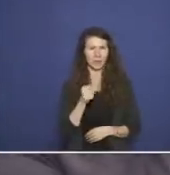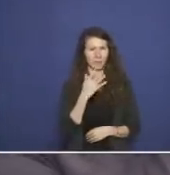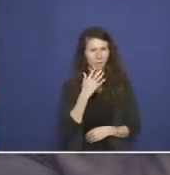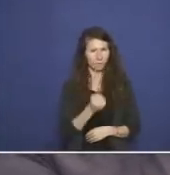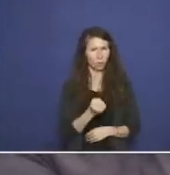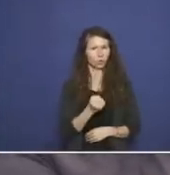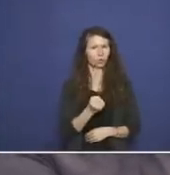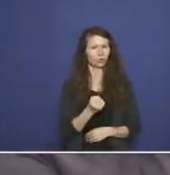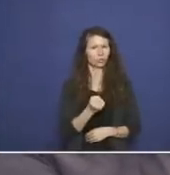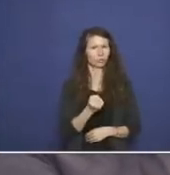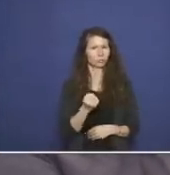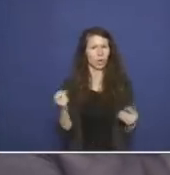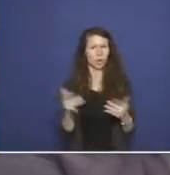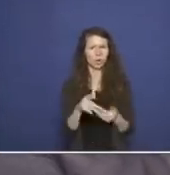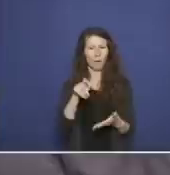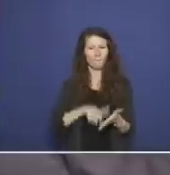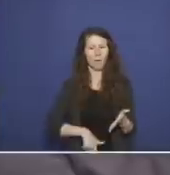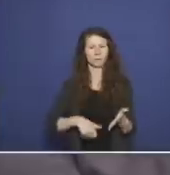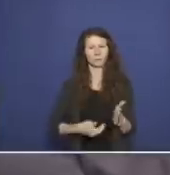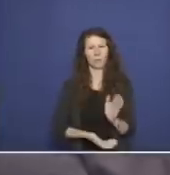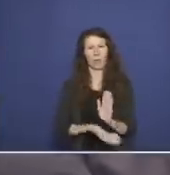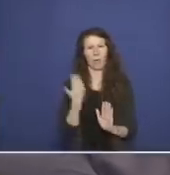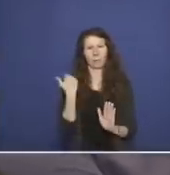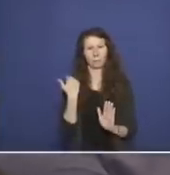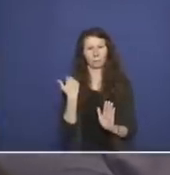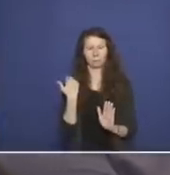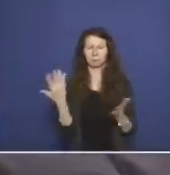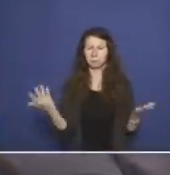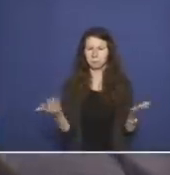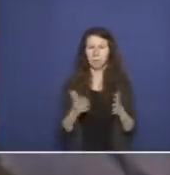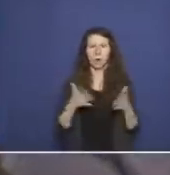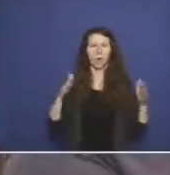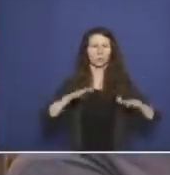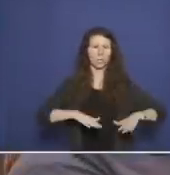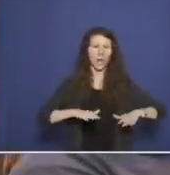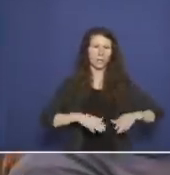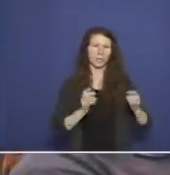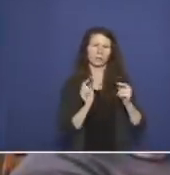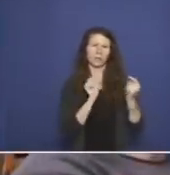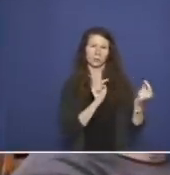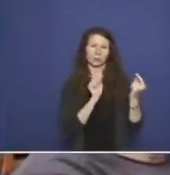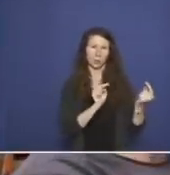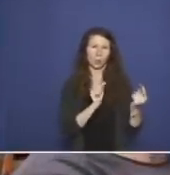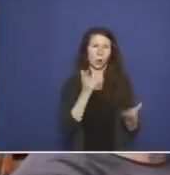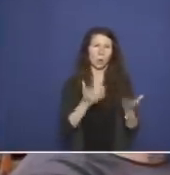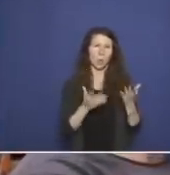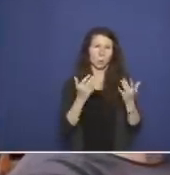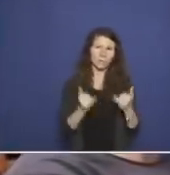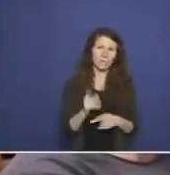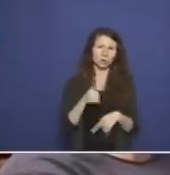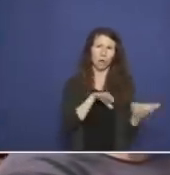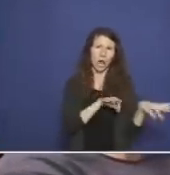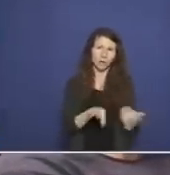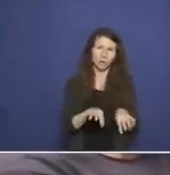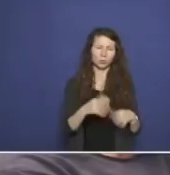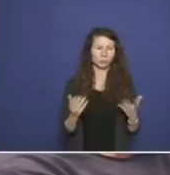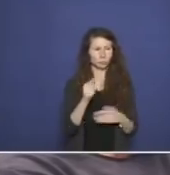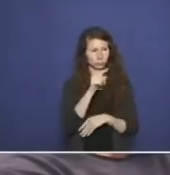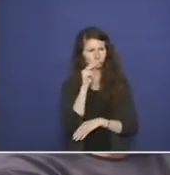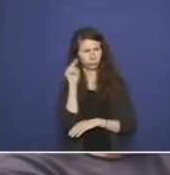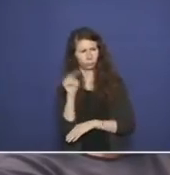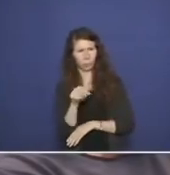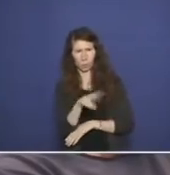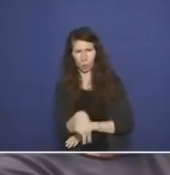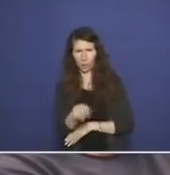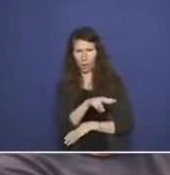den grünen Pass verzichten, schafft den ab. In Großbritannien gibt es Diskussionen, ob man ihn nun doch einführt. Verfolgen Sie das? Hat das